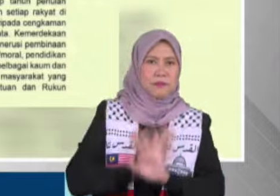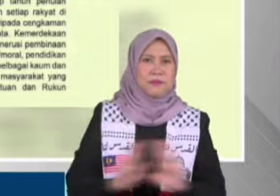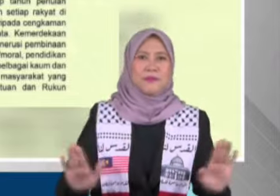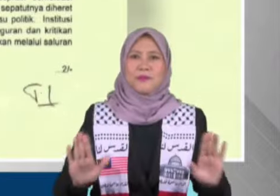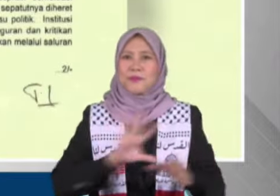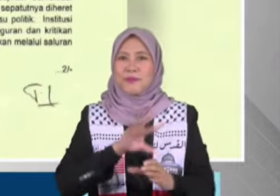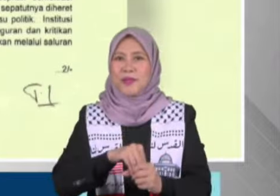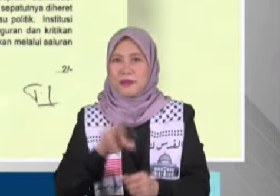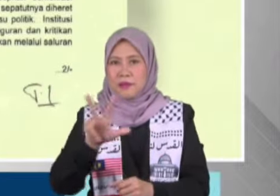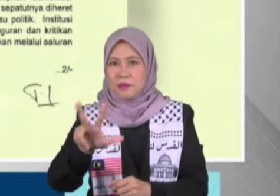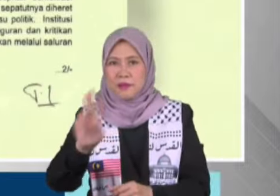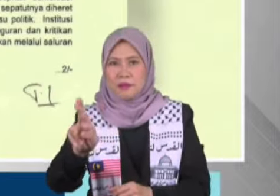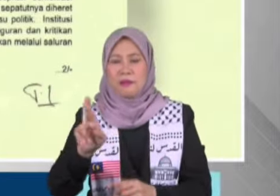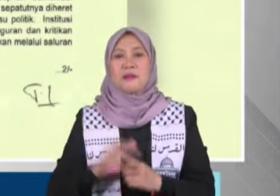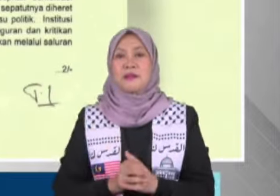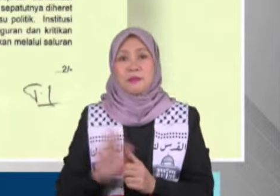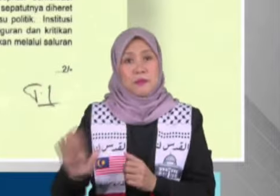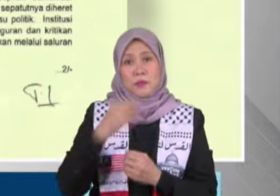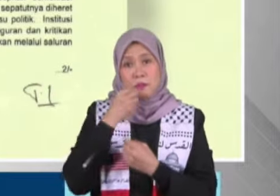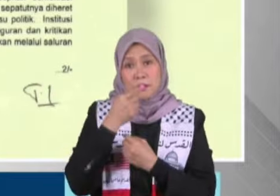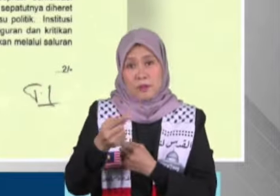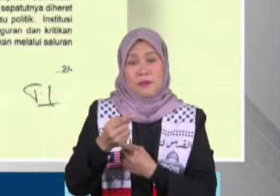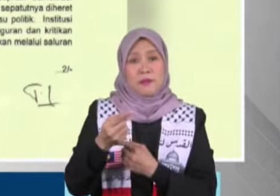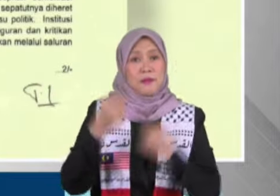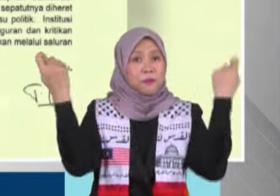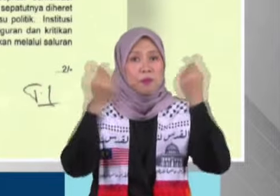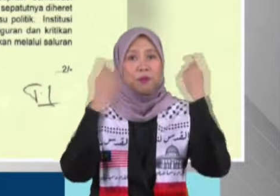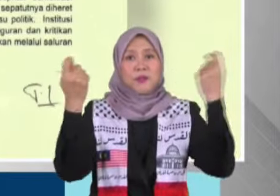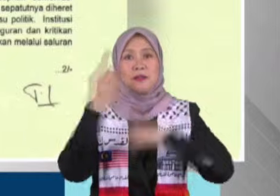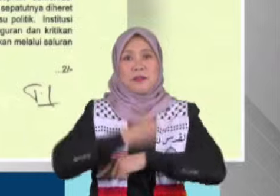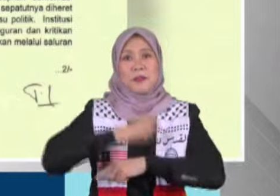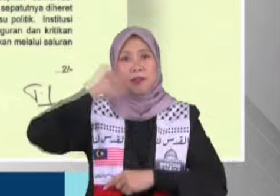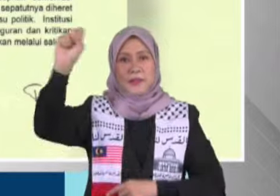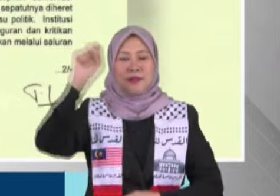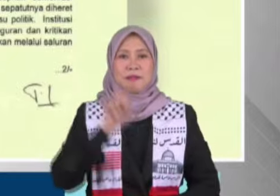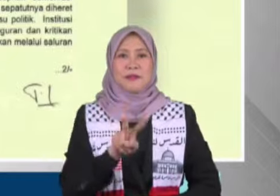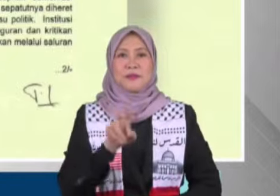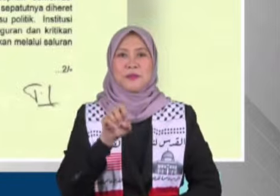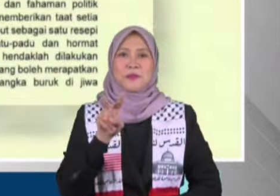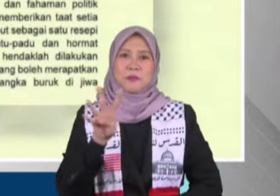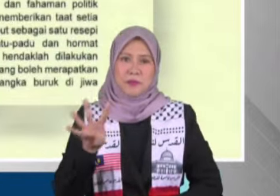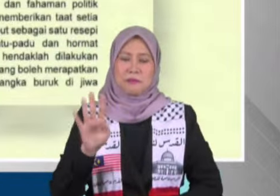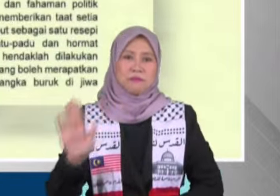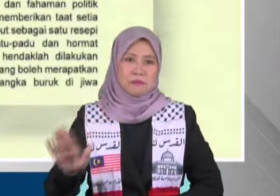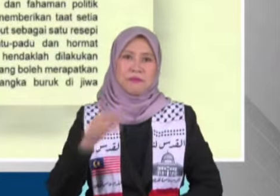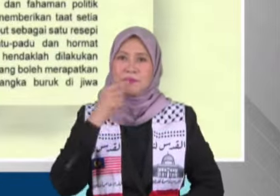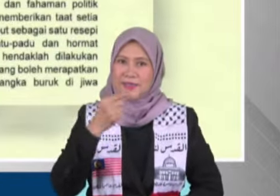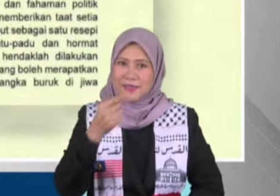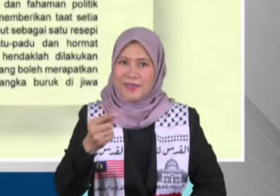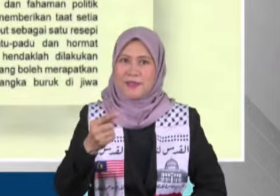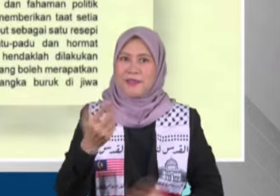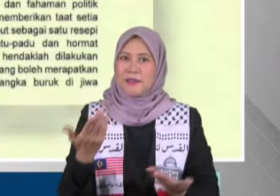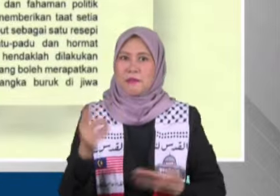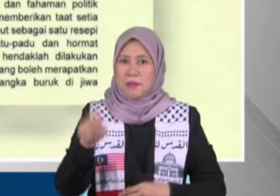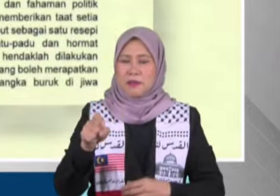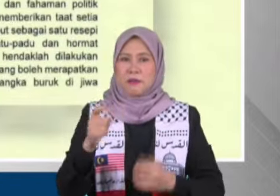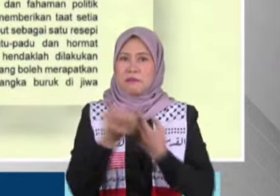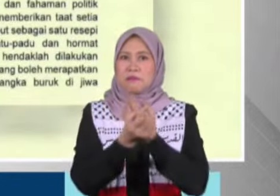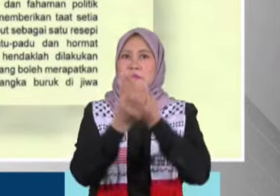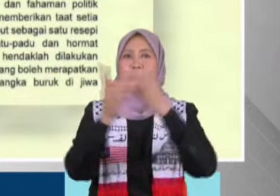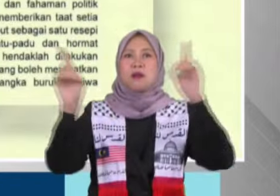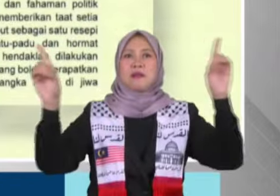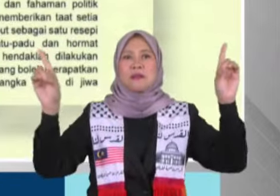melibatkan isu 3R. Dalam kenyataan, sempena sambutan Hari Kebangsaan 2024, baginda bertitah dalam menegakkan